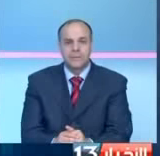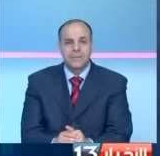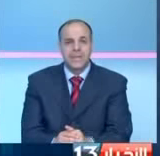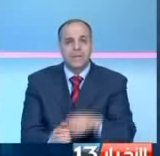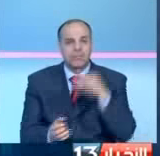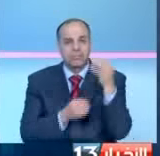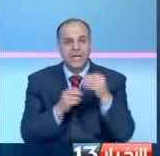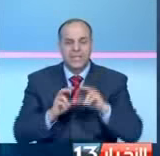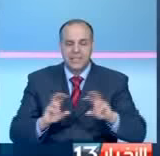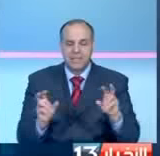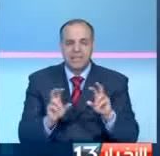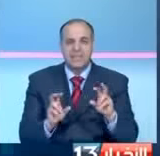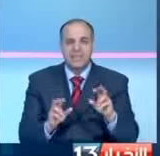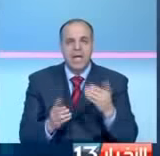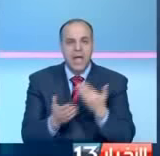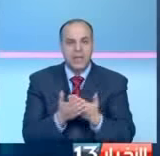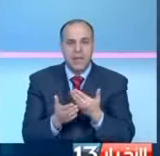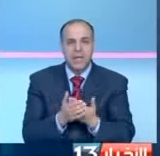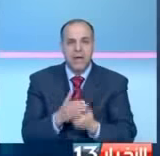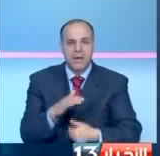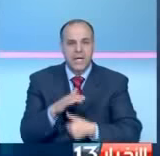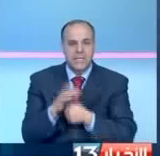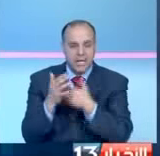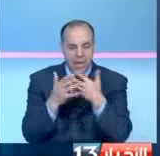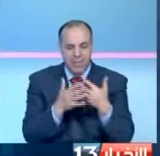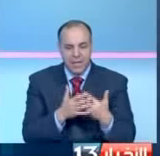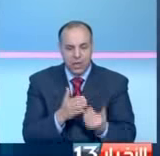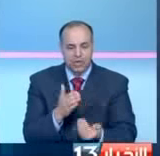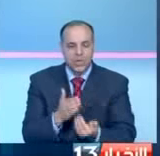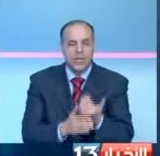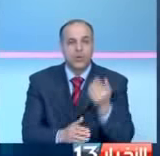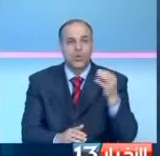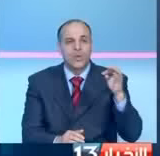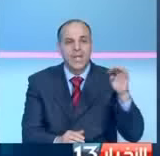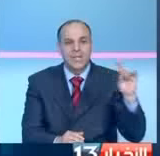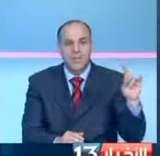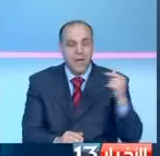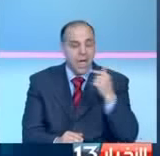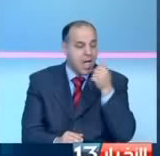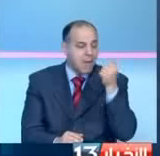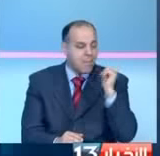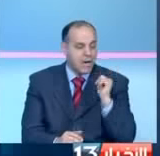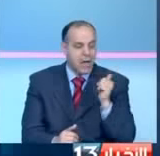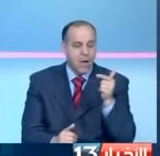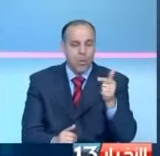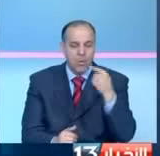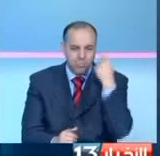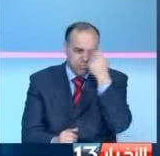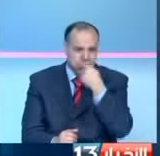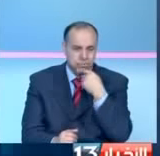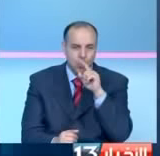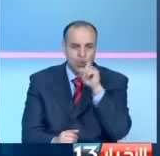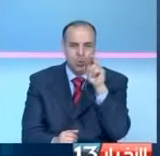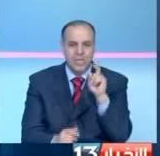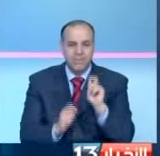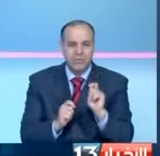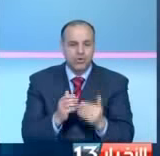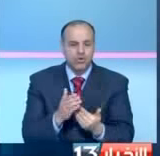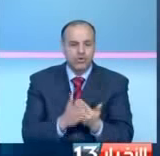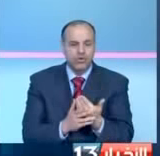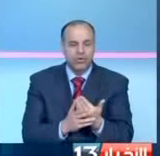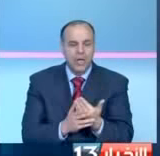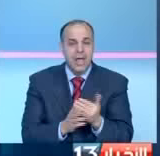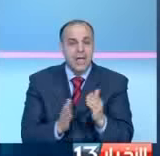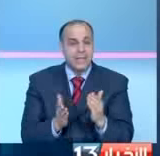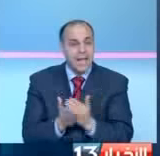من خلال تصريح تلفزي أدلى به الرئيس الأمريكي الجديد دونالد ترامب أمس، بدأت ملامح السياسة الأمريكية الجديدة